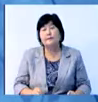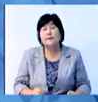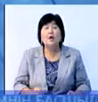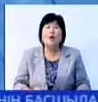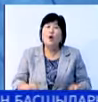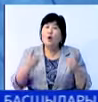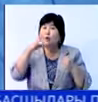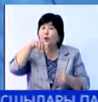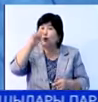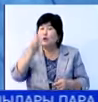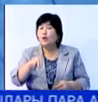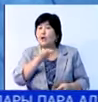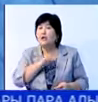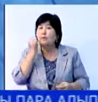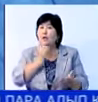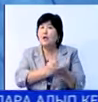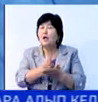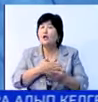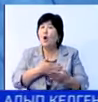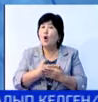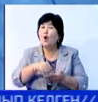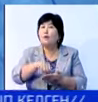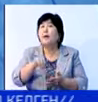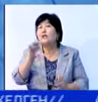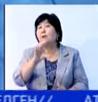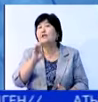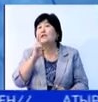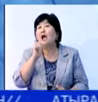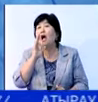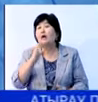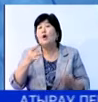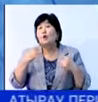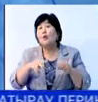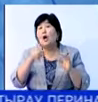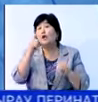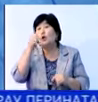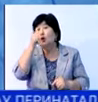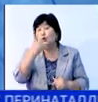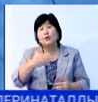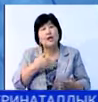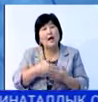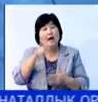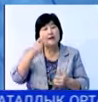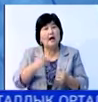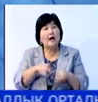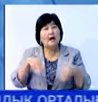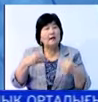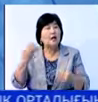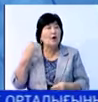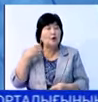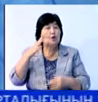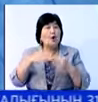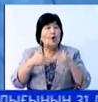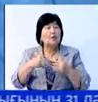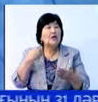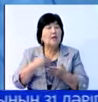Ұлы Отан соғысы және еңбек ардагері қоғам қайраткері Смағұл Ысқақовтың туғанына 100 жыл. Осыған орай қайраткердің атымен аталатын Қызылорда құрылыс